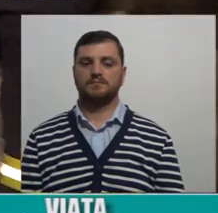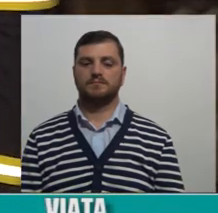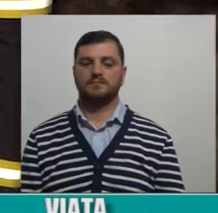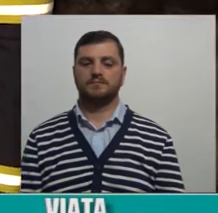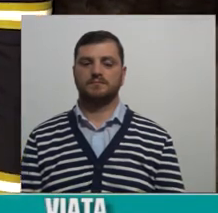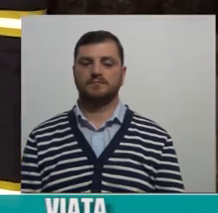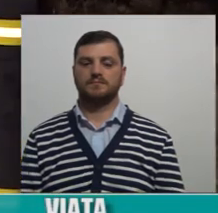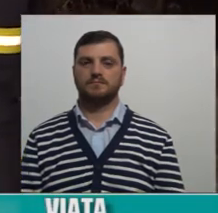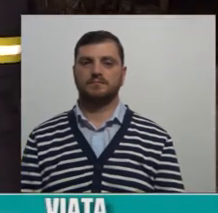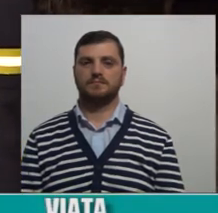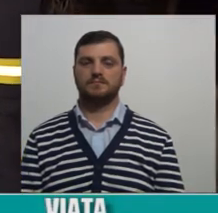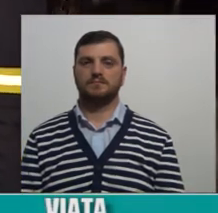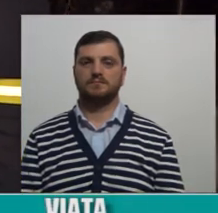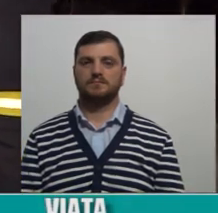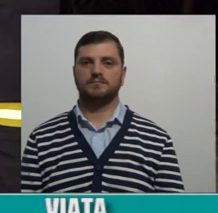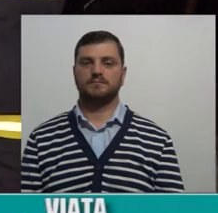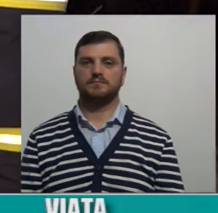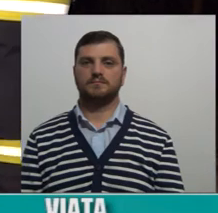Da, vine, vine.